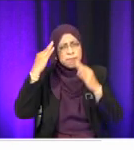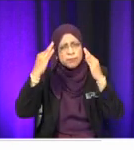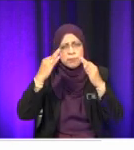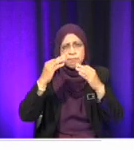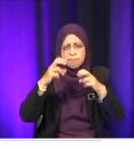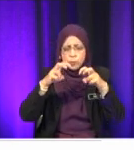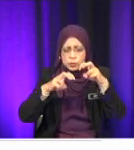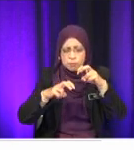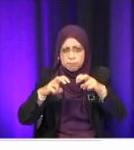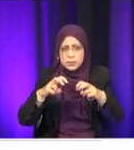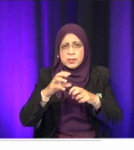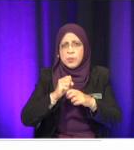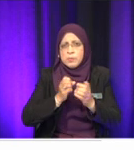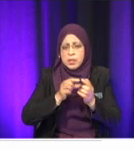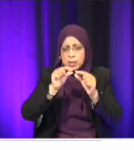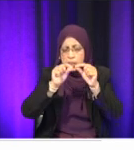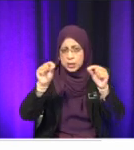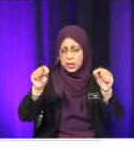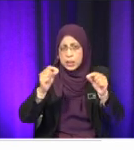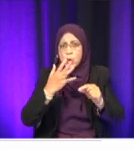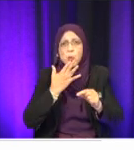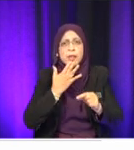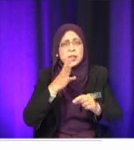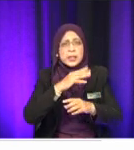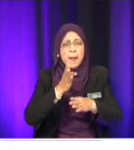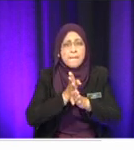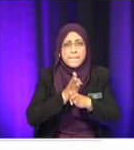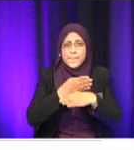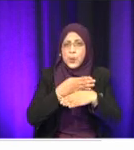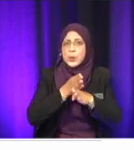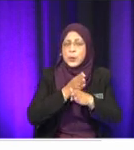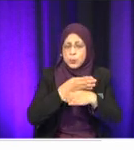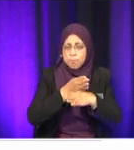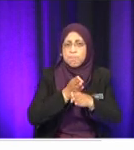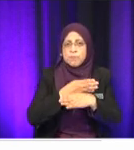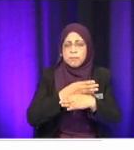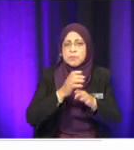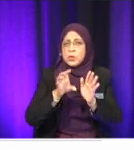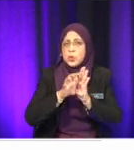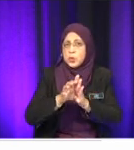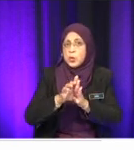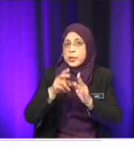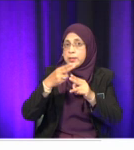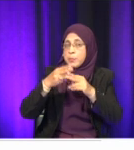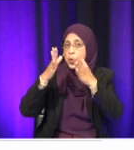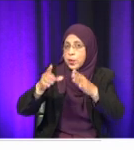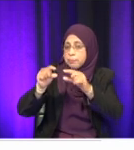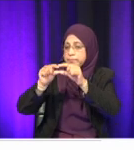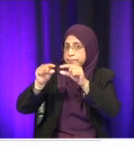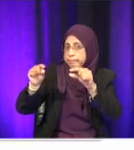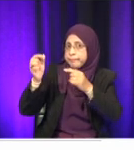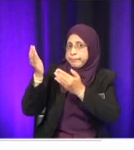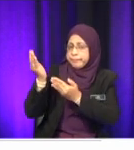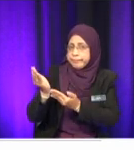pemilihan gawisan warna dan bentuk Agar memberi kesan maksimum contoh relay